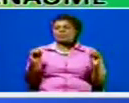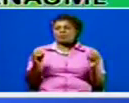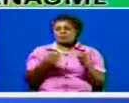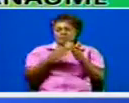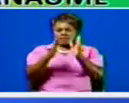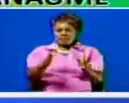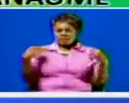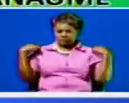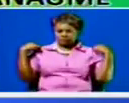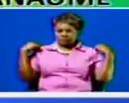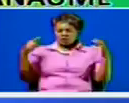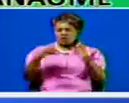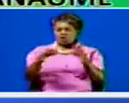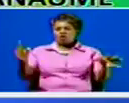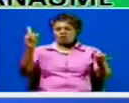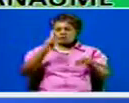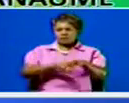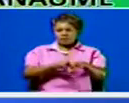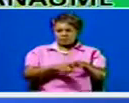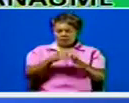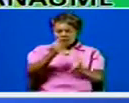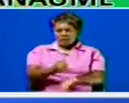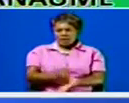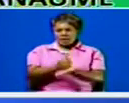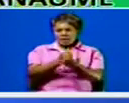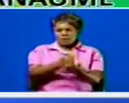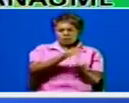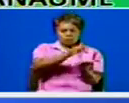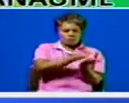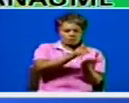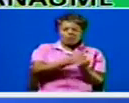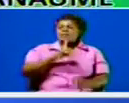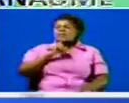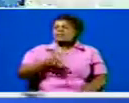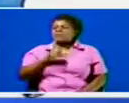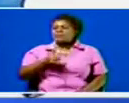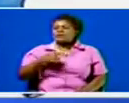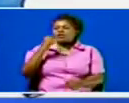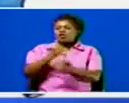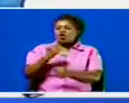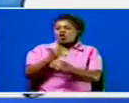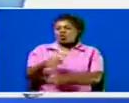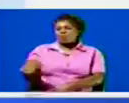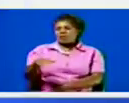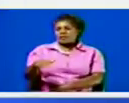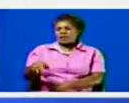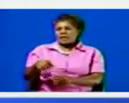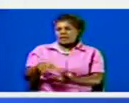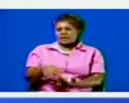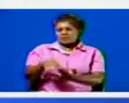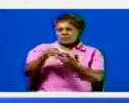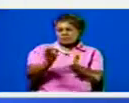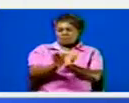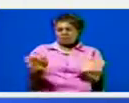Mwongozo wa mavazi umekuwepo kwa muda wote na umesaidia kuhifadhi nidhamu sehemu za kazi, hasa katika majengo ya ofisi za